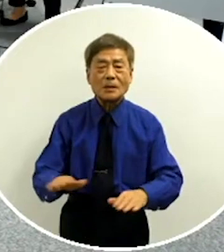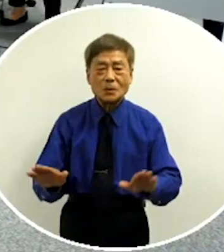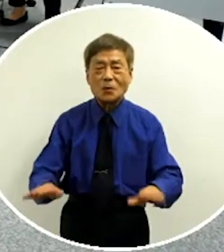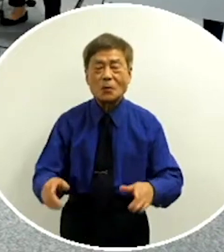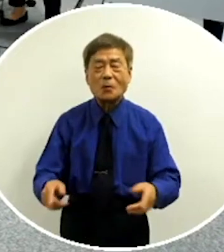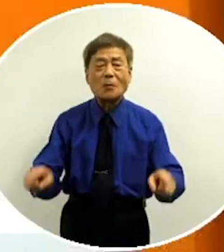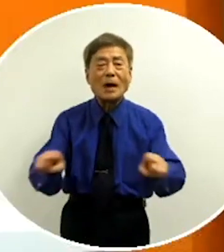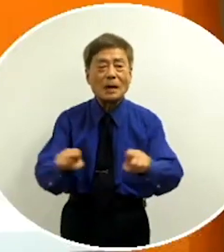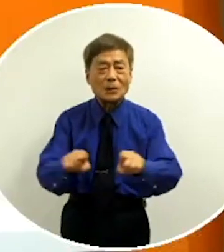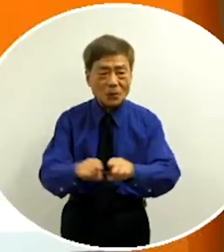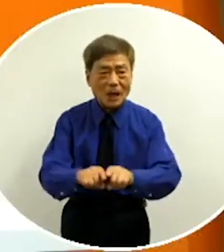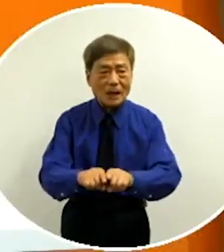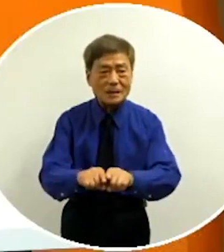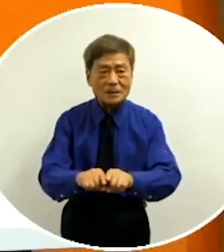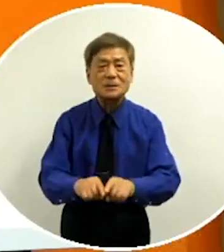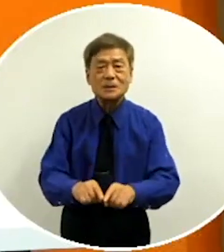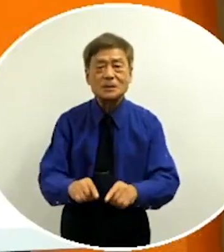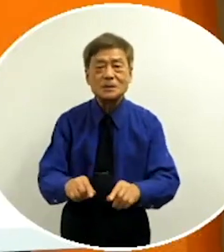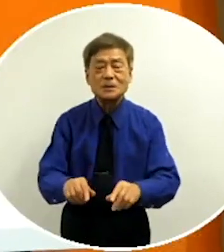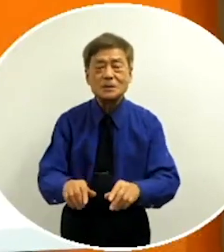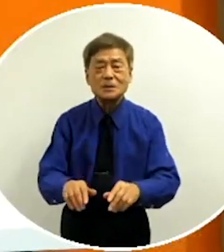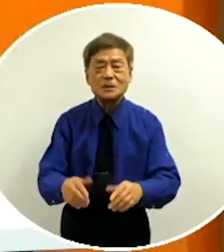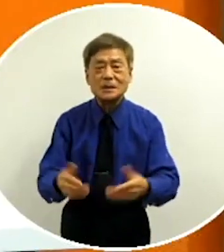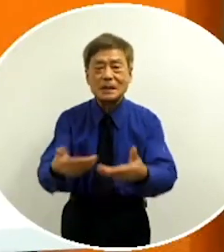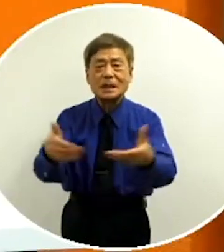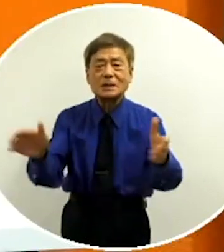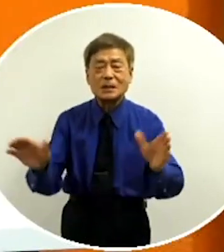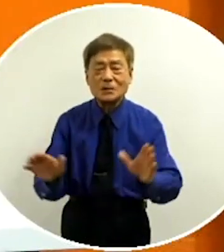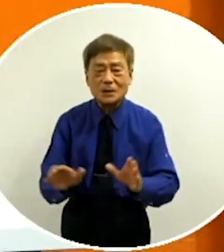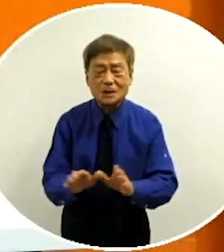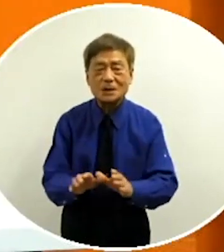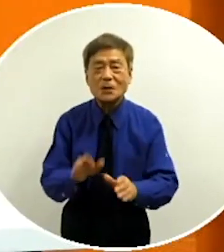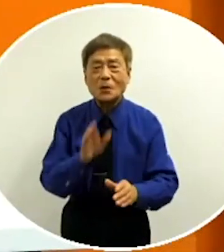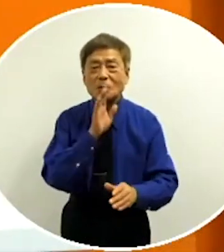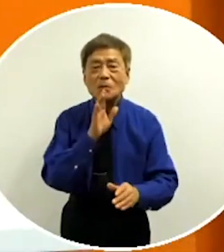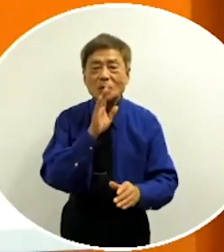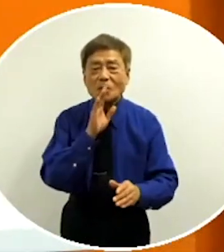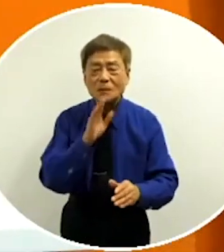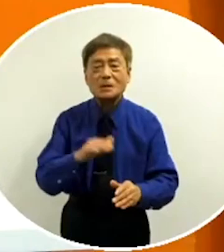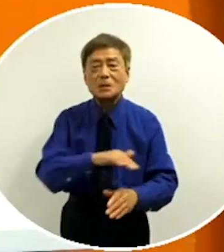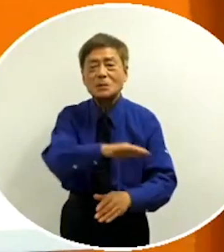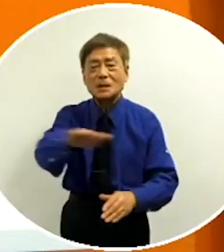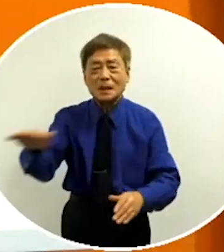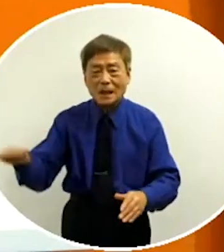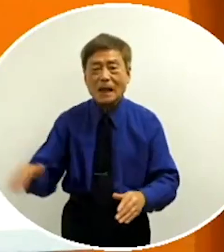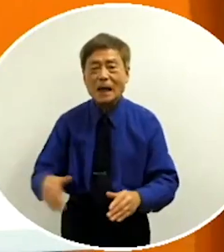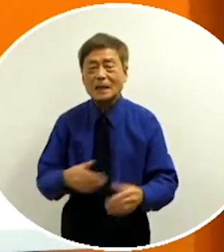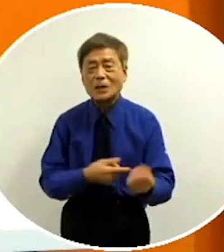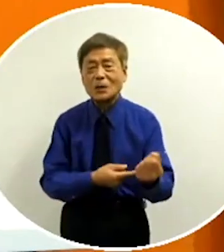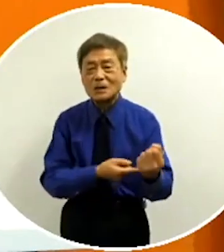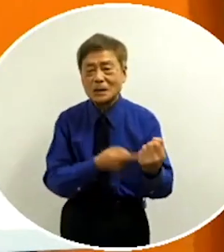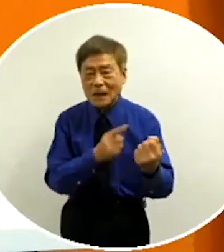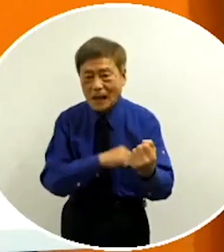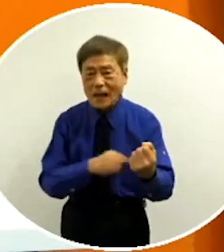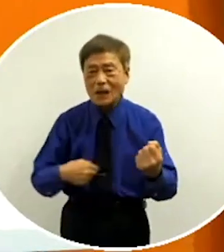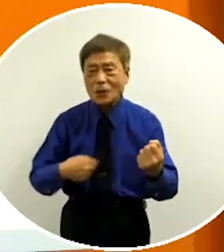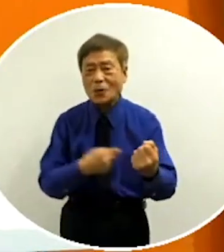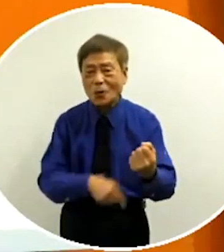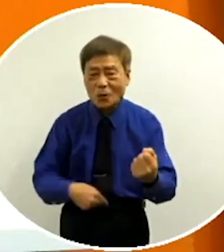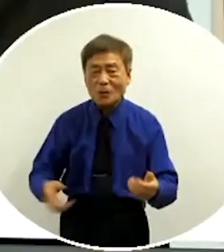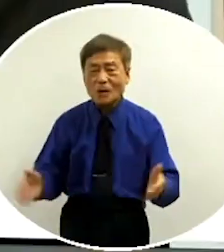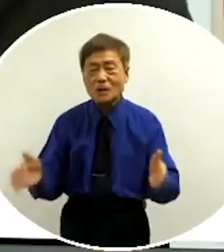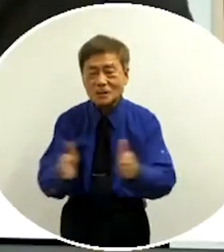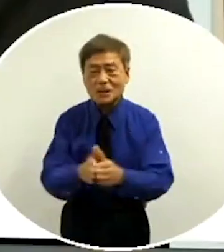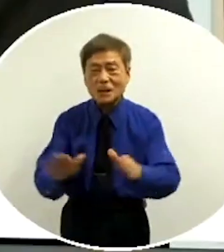制度ができた時に耐凍性を意識しておられるということがすごくいいなと思いましたそれはたぶんボトムアップ